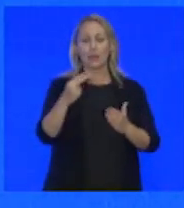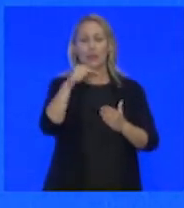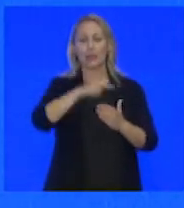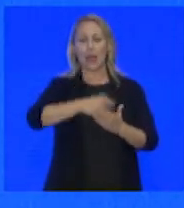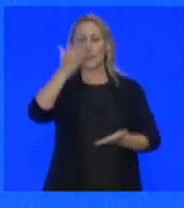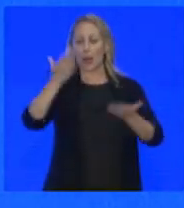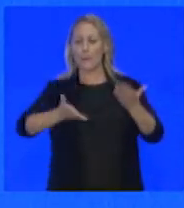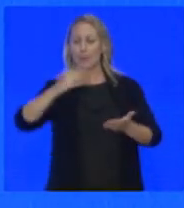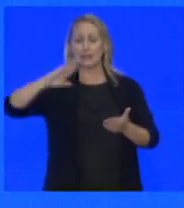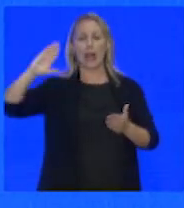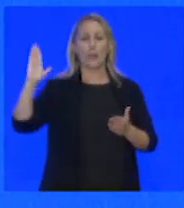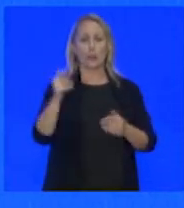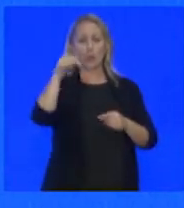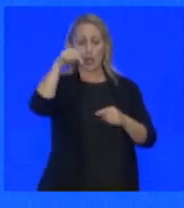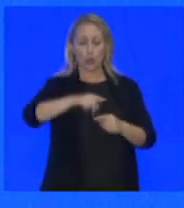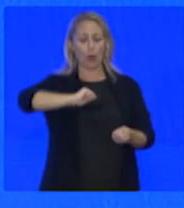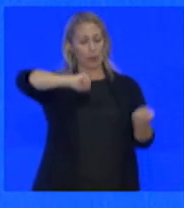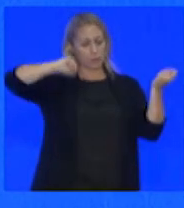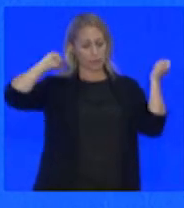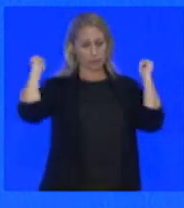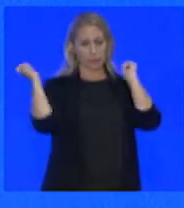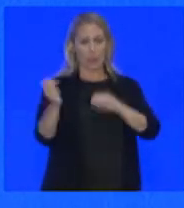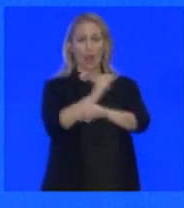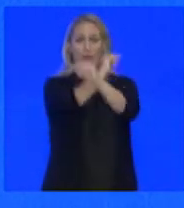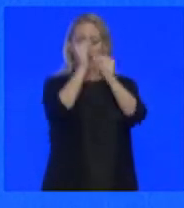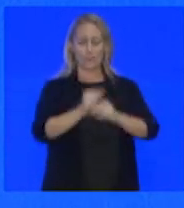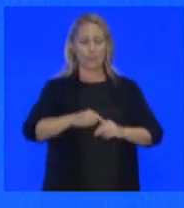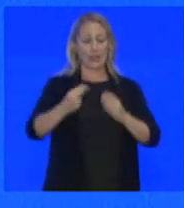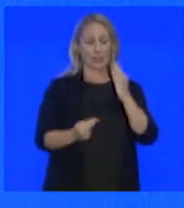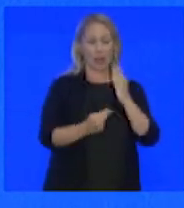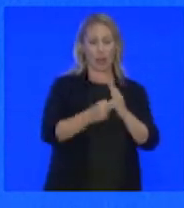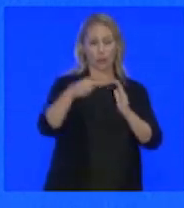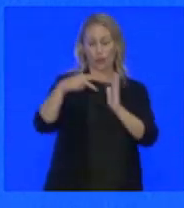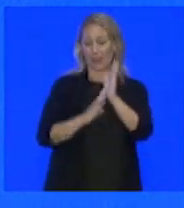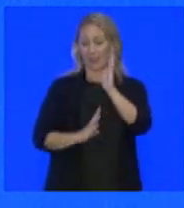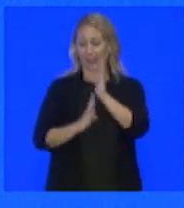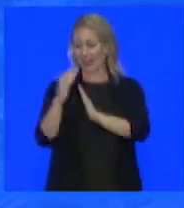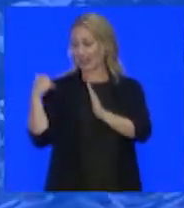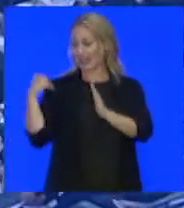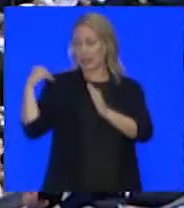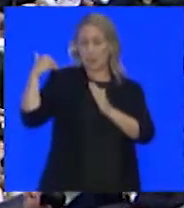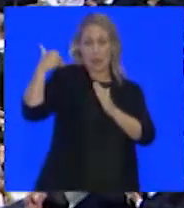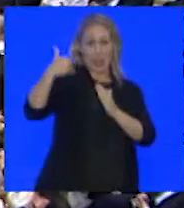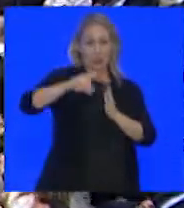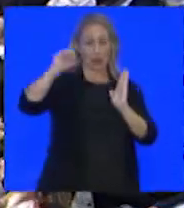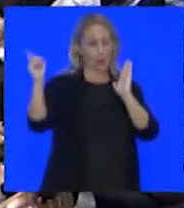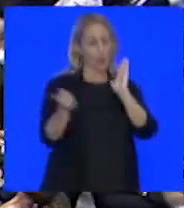απολύσεων και το καλύτερο αποτέλεσμα Αυγούστου από το 2014.